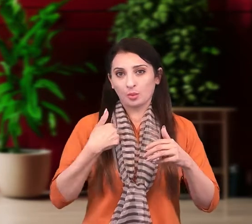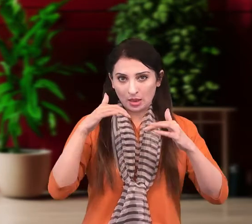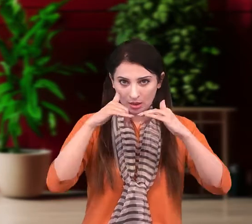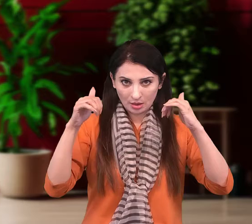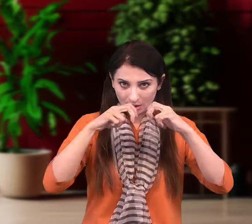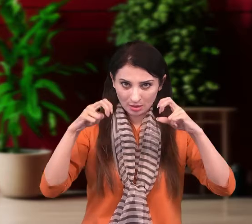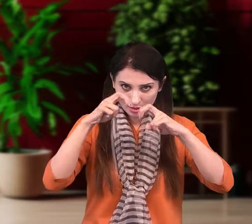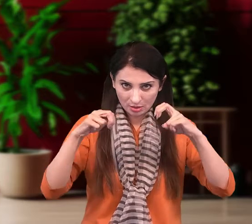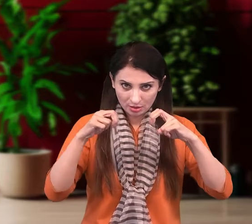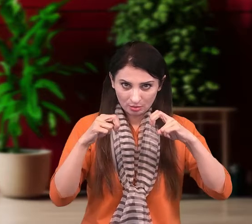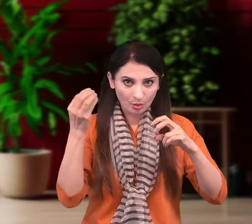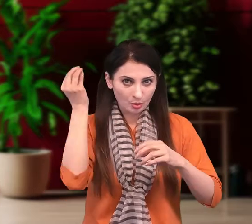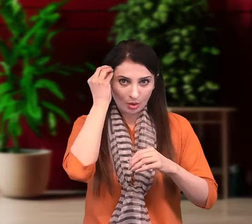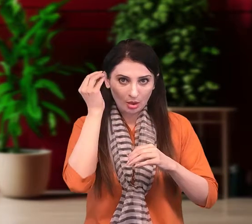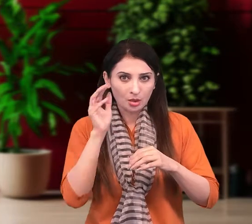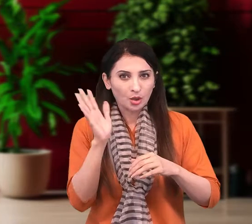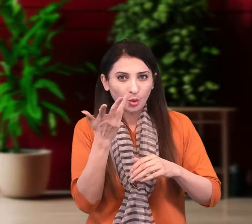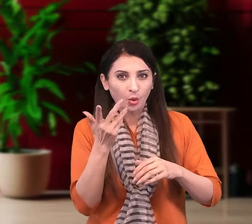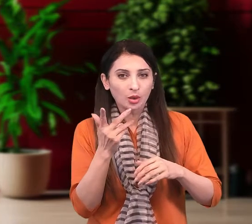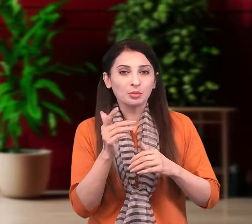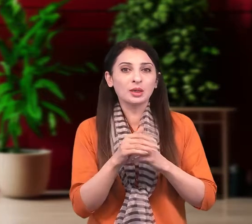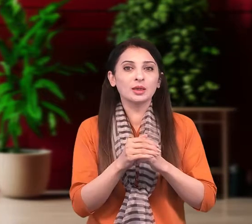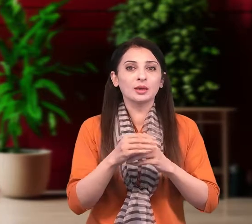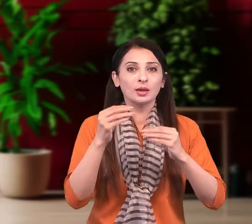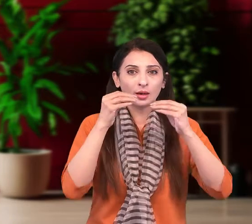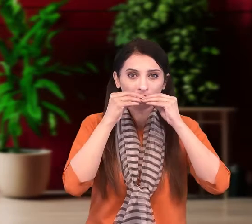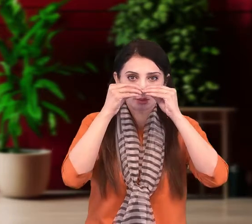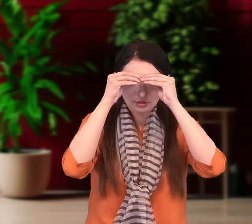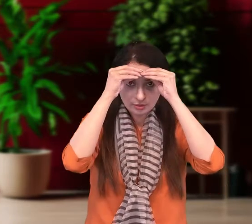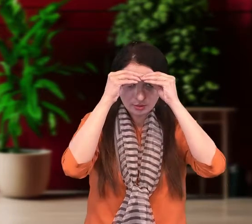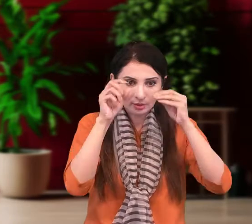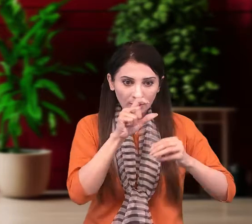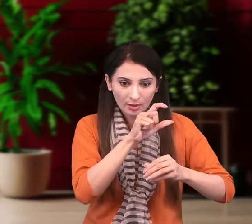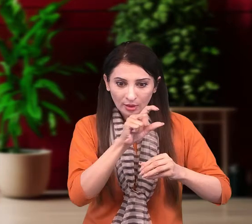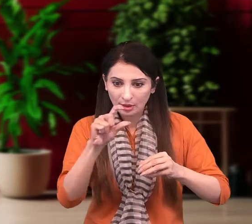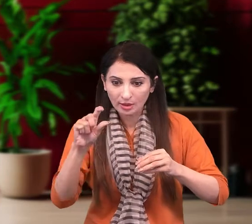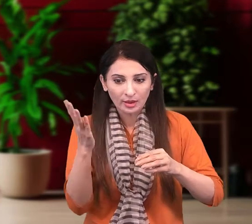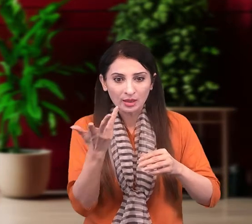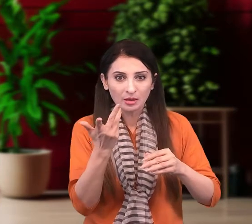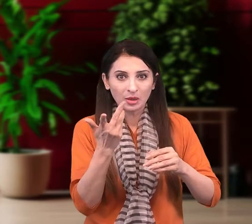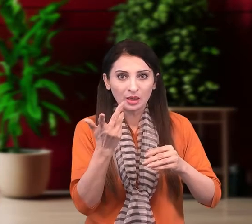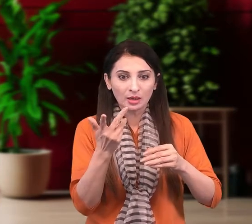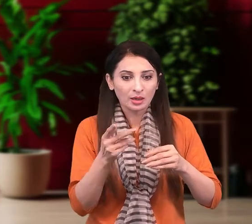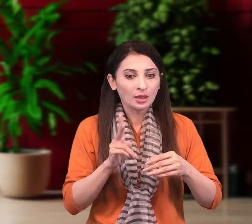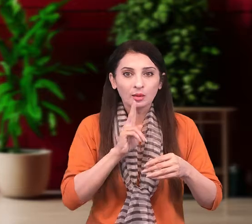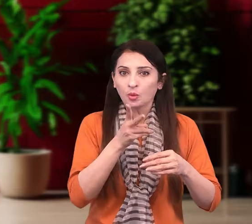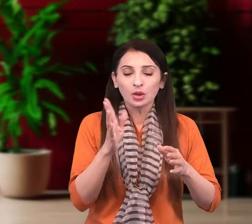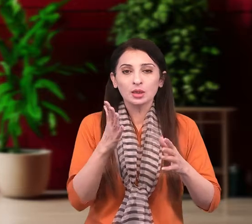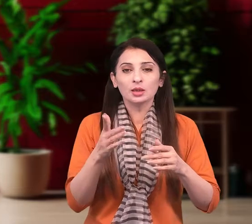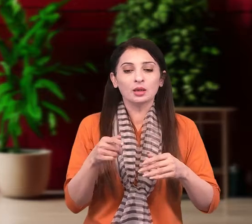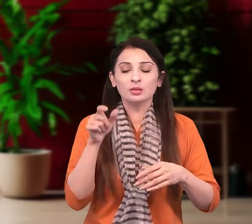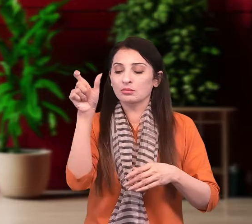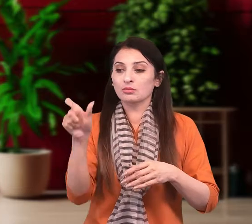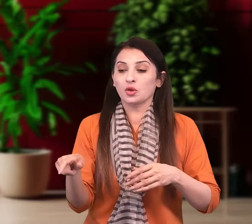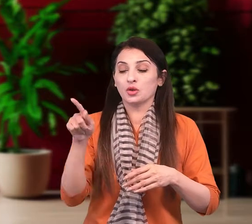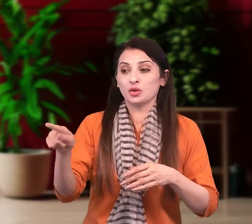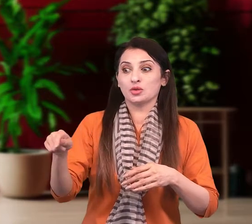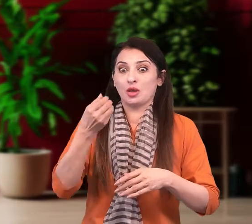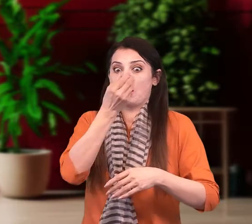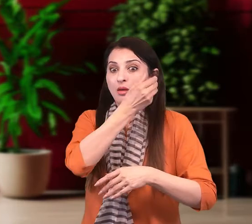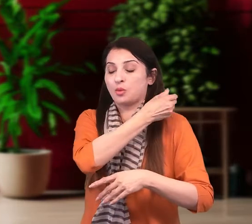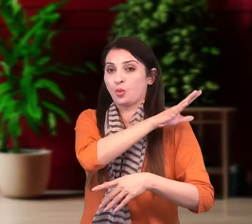है। हर हदीस और हर आयत ये कहती है कि ए मेरे बंदे, तुमने जितने मर्ज़ी भी गुनाह किए हैं, तुम एक